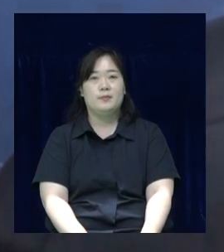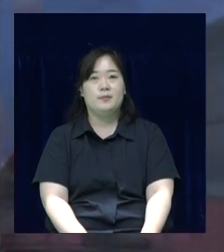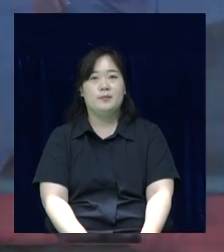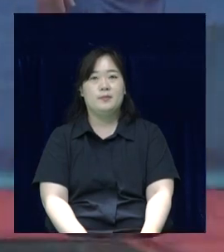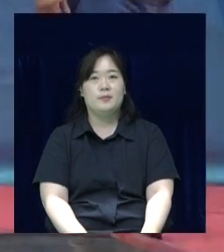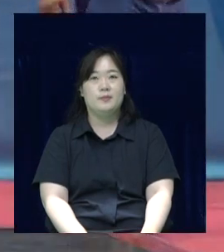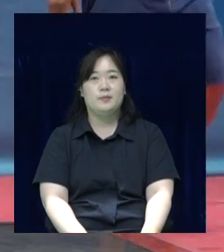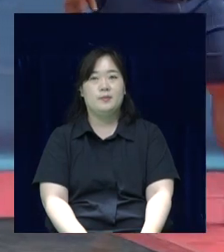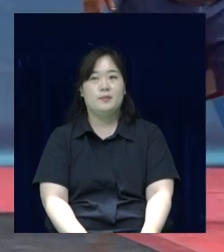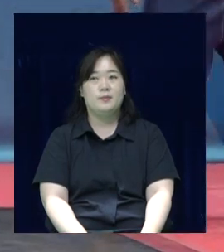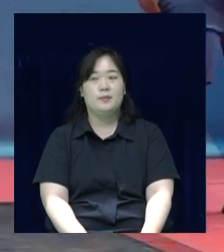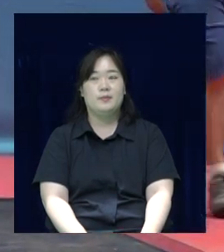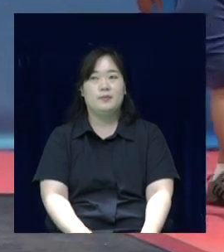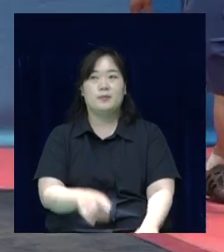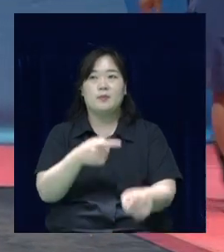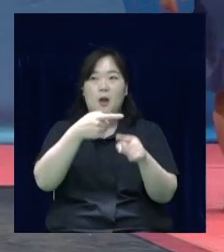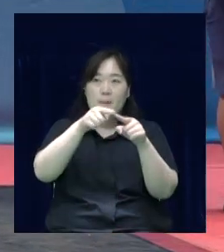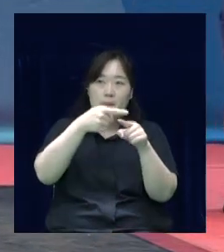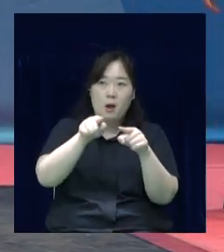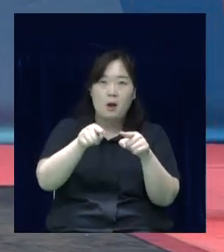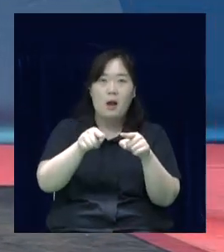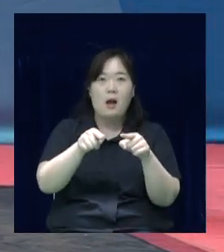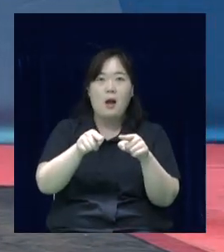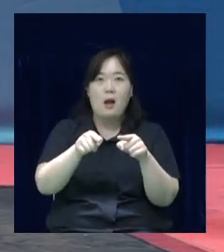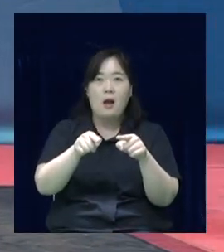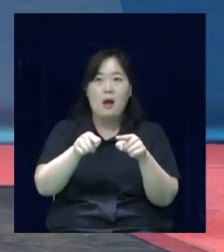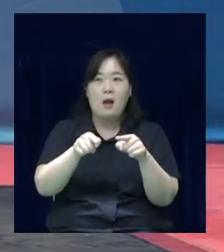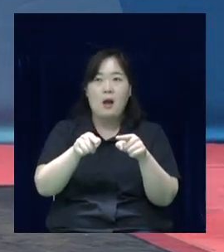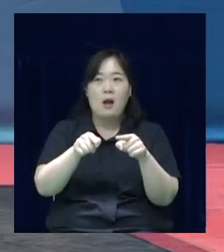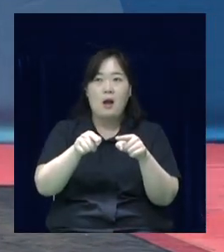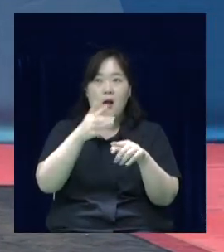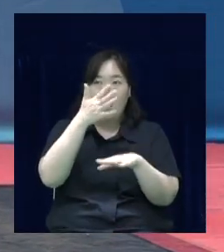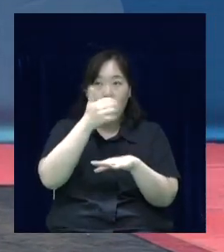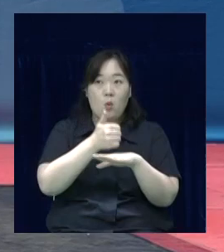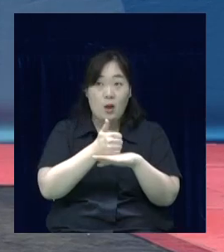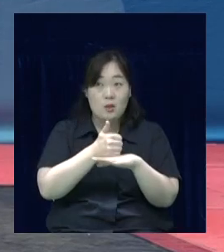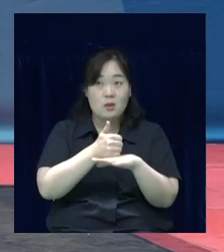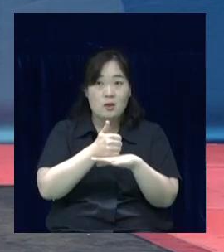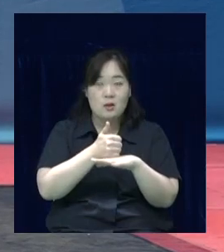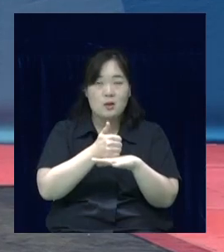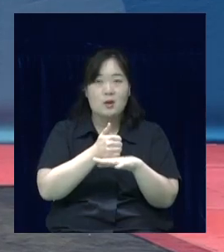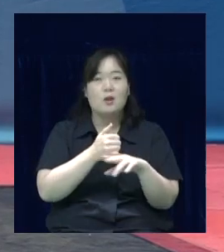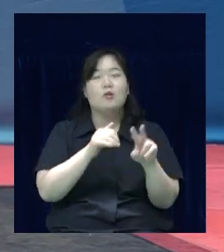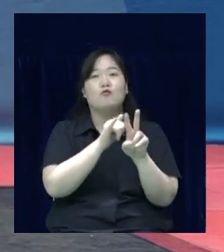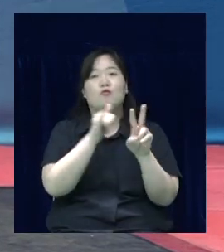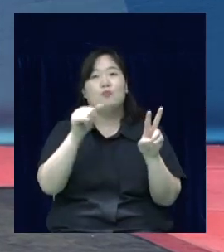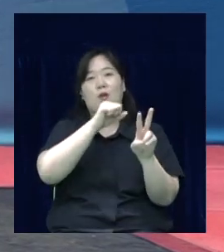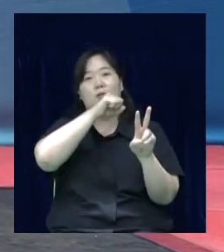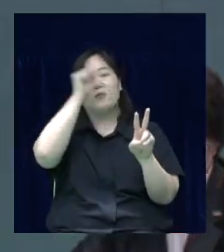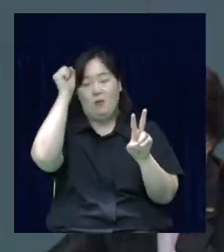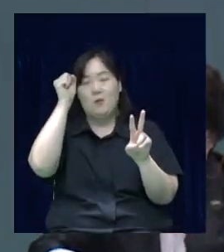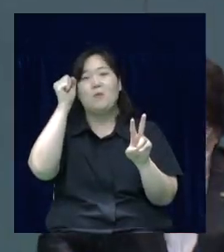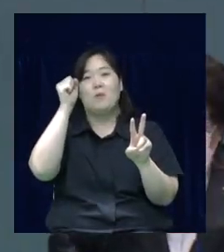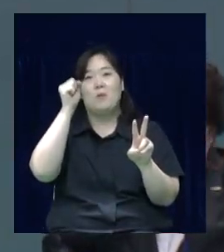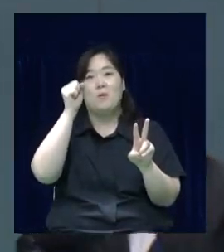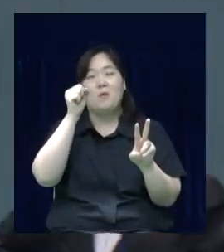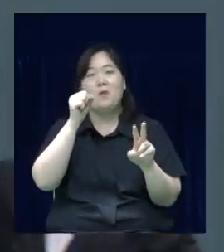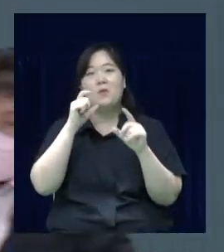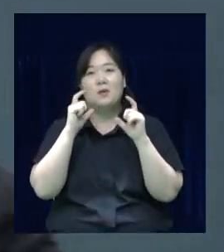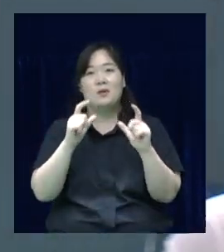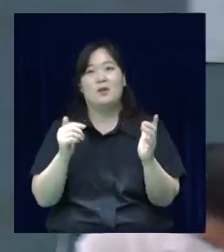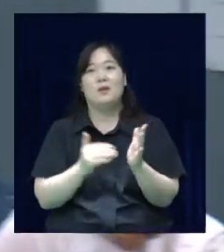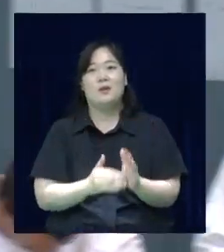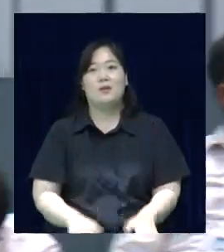자, 과연 모든 부분에 충족을 했을지 판정은 자, 두 명의 심판이 또 성공을 선언을 했군요.